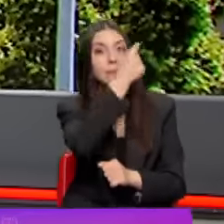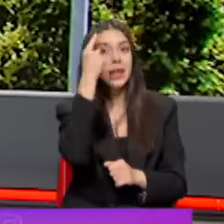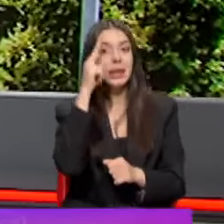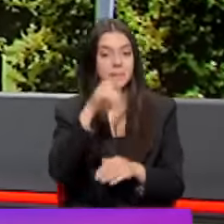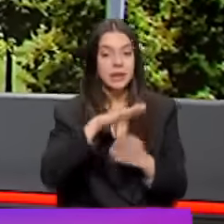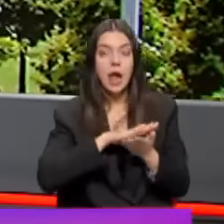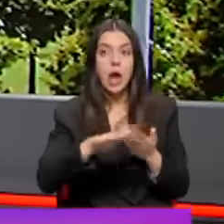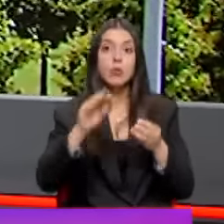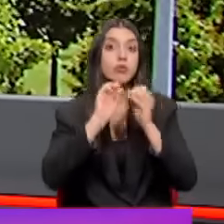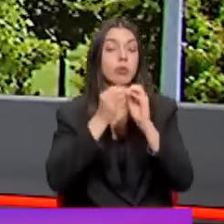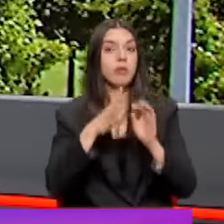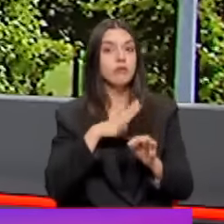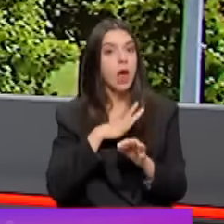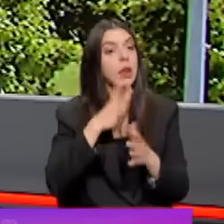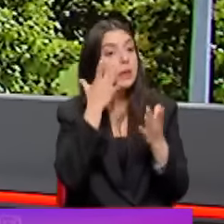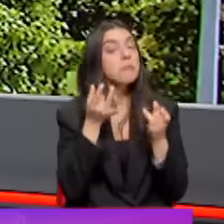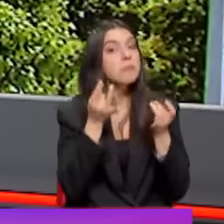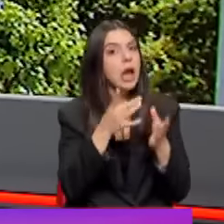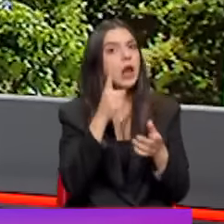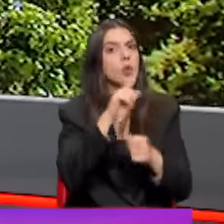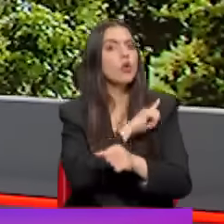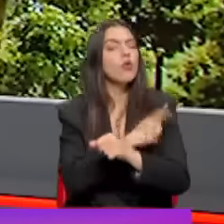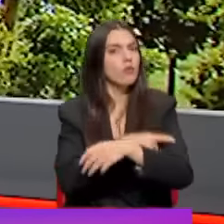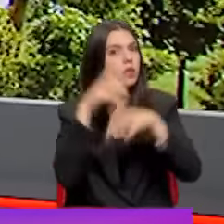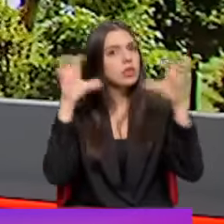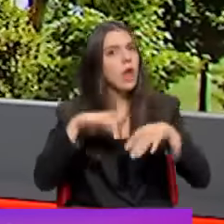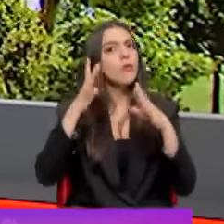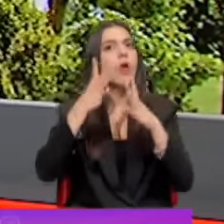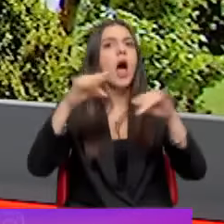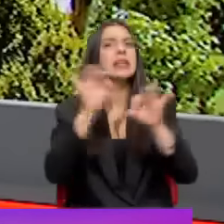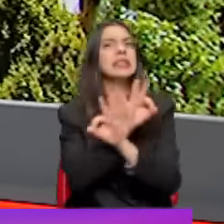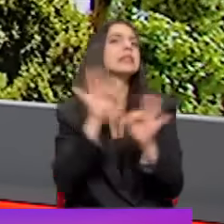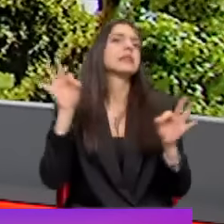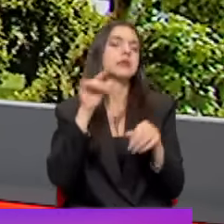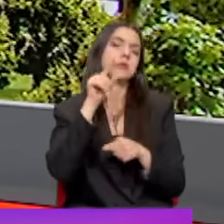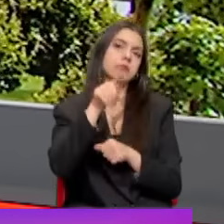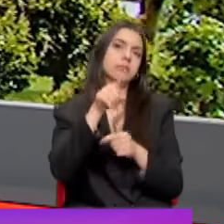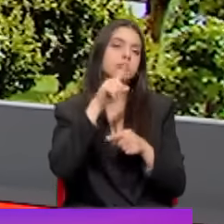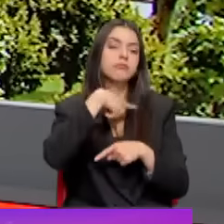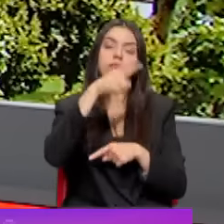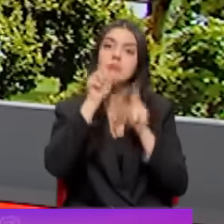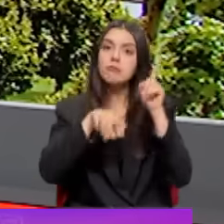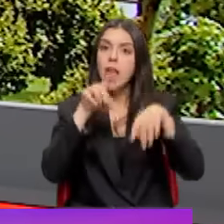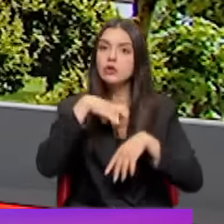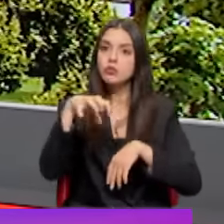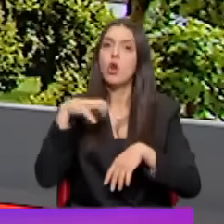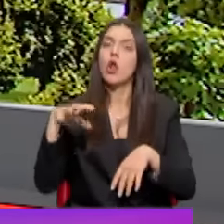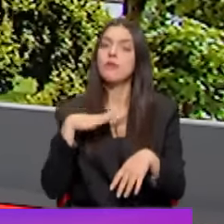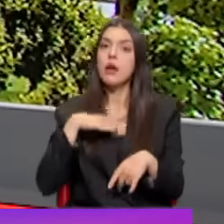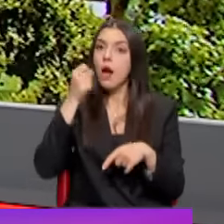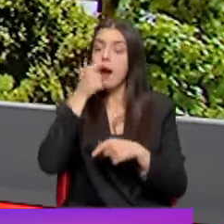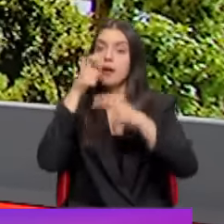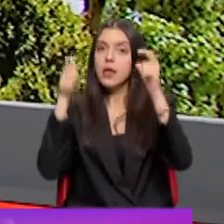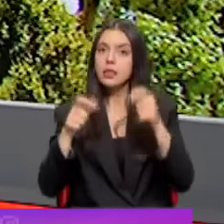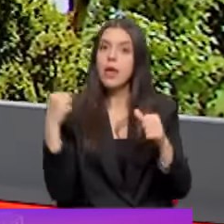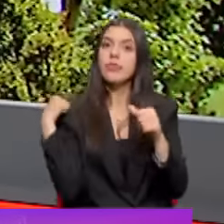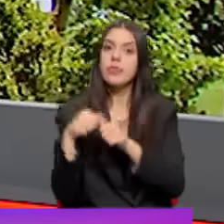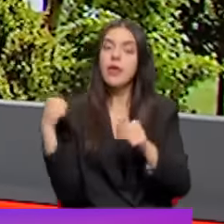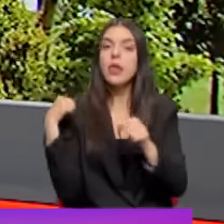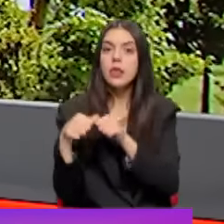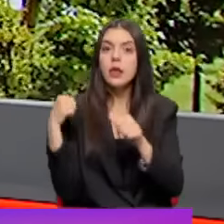altyapı problemi var belli ki kuvvetli yağışa hazırlık ız bazı bölgeler var Başkent Ankara'da tekrarlanır